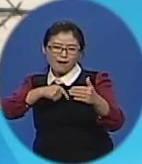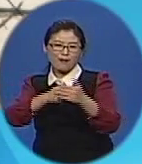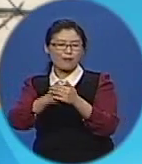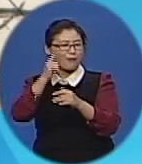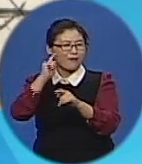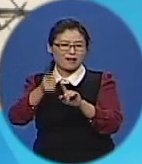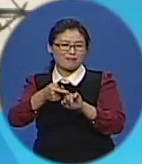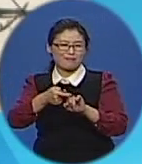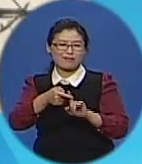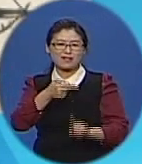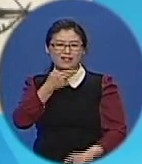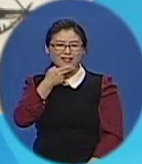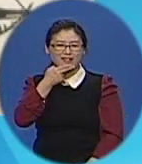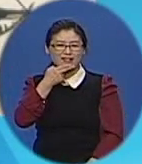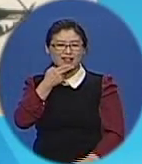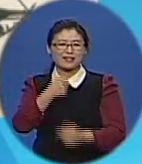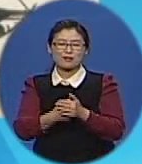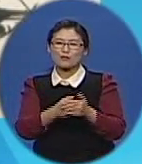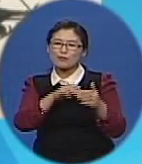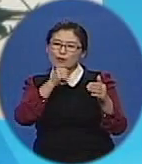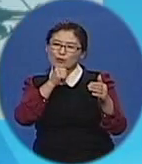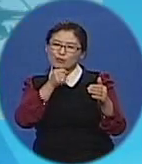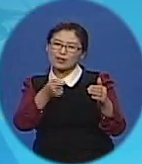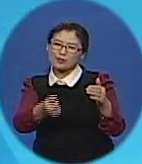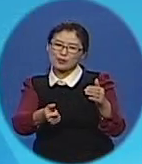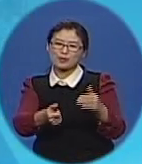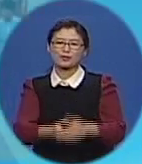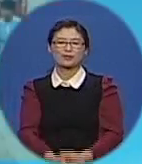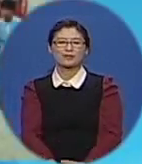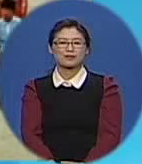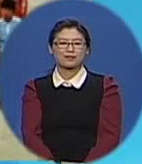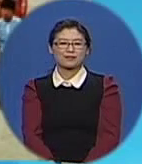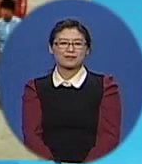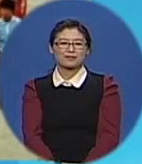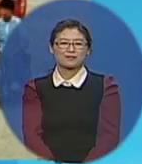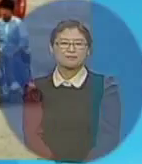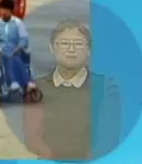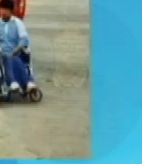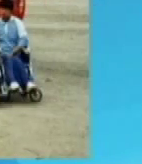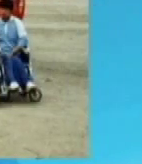받지 못했고 별다른 성적도 얻지 못했습니다.